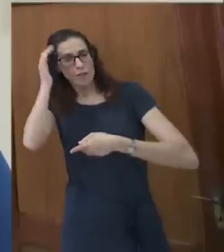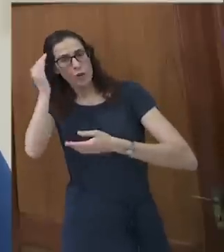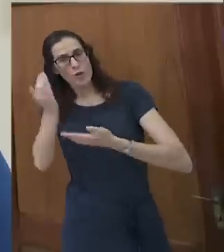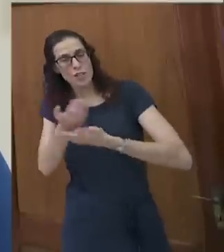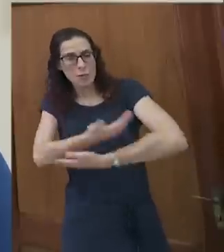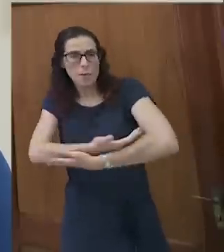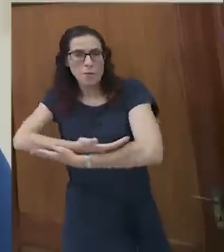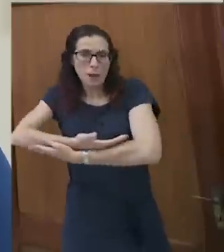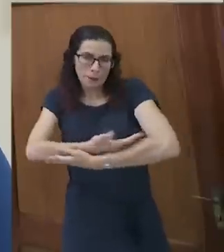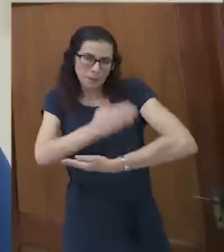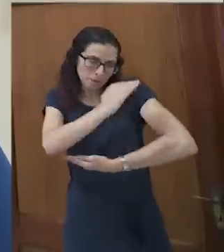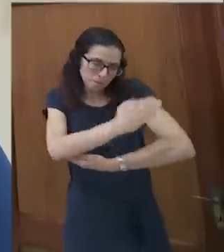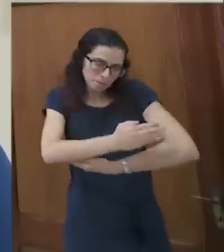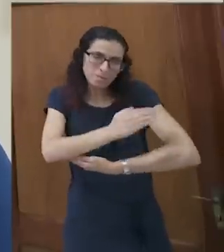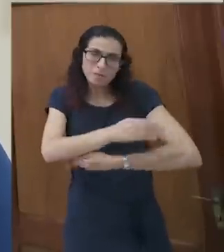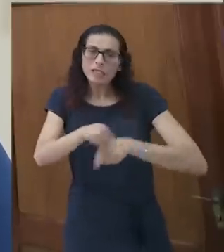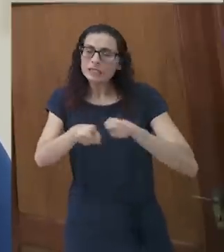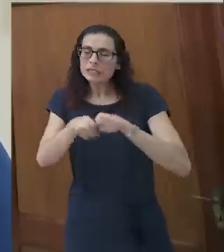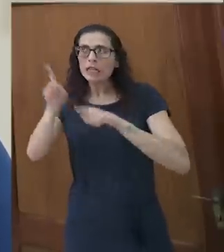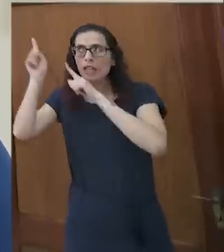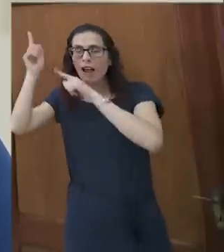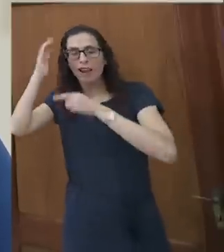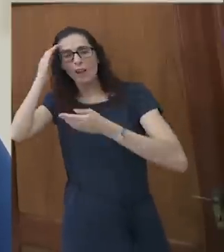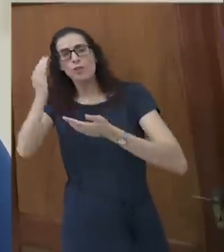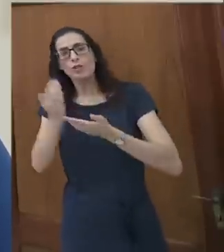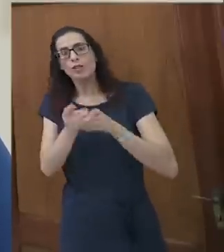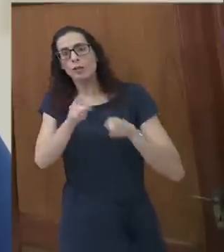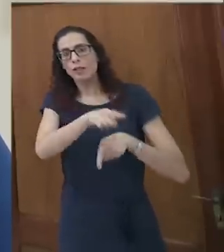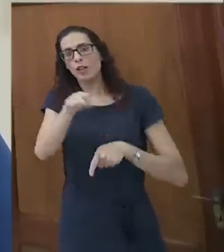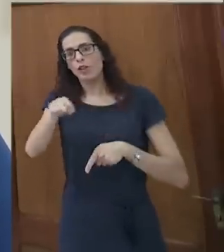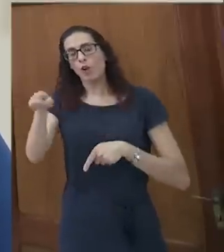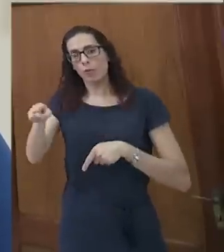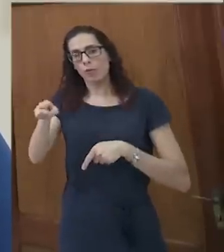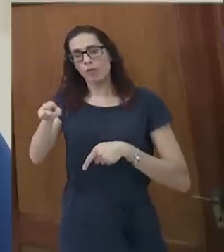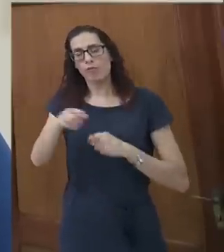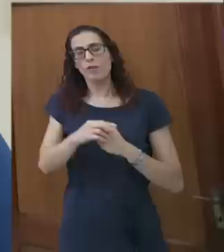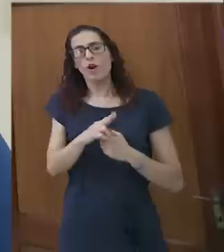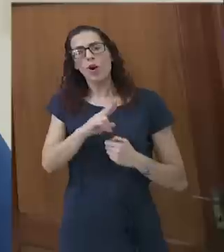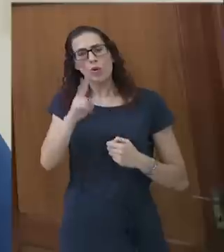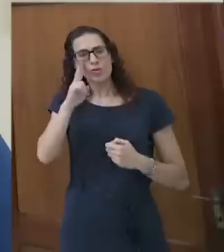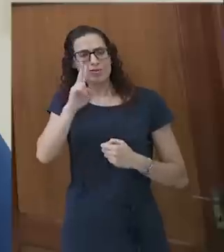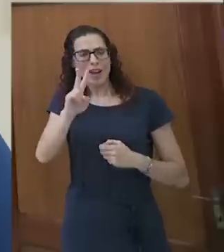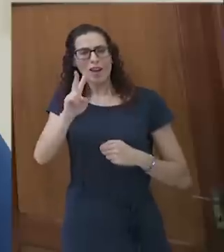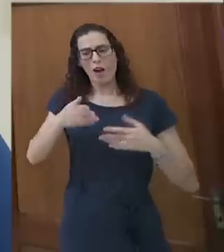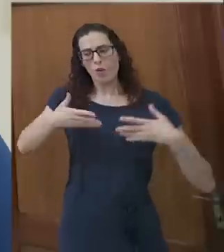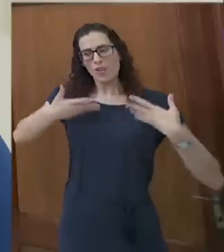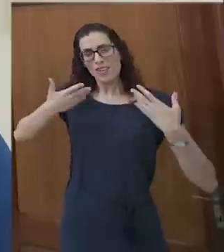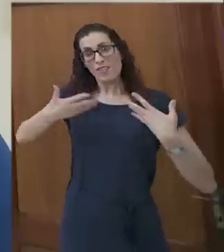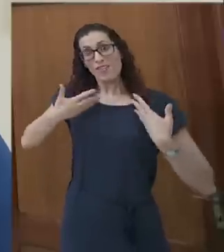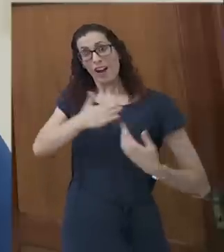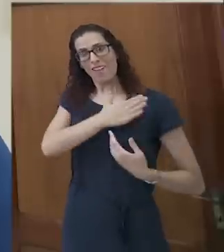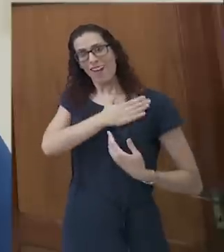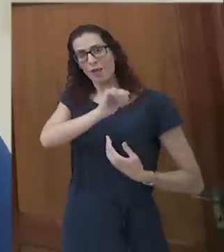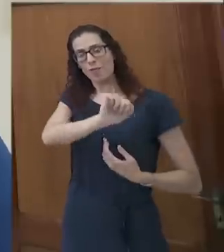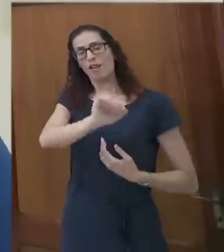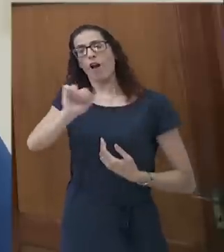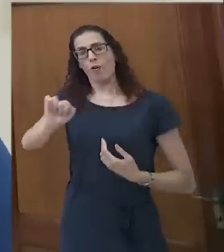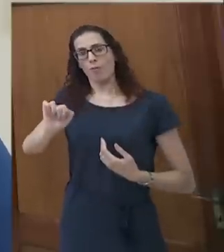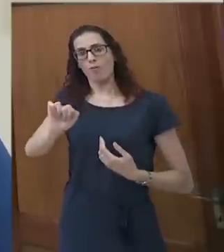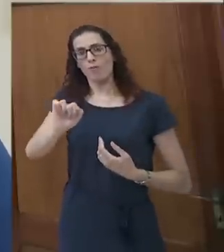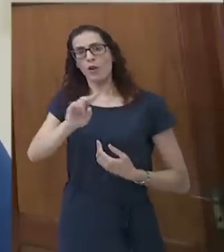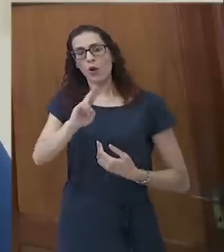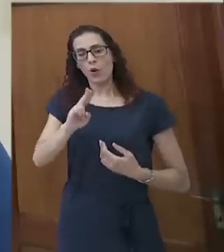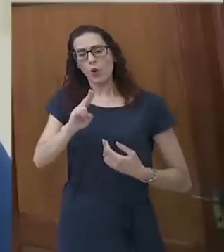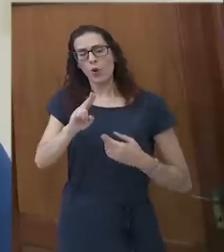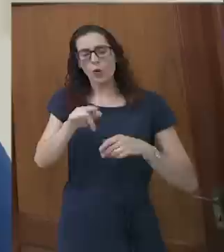nfarraċ lilkom u f'Ġerusalemm titfarġu. Taraw u tifraħ qalbkom u għadamkom